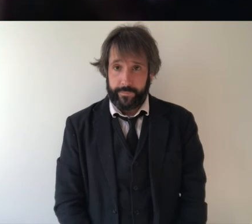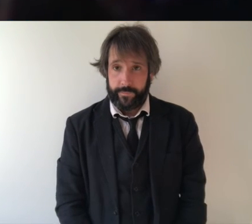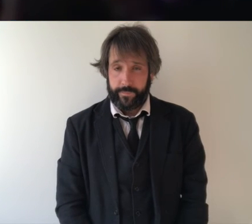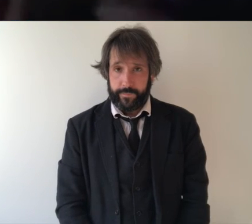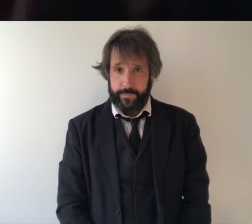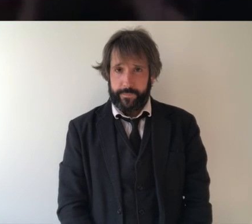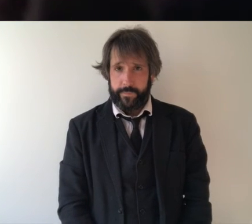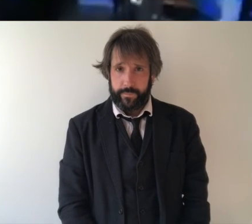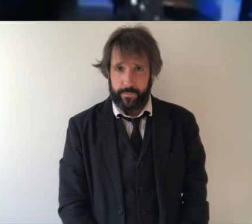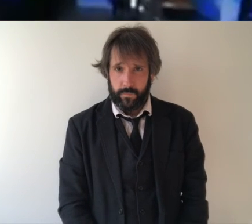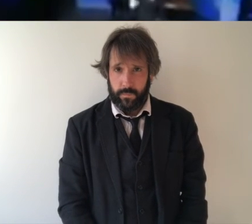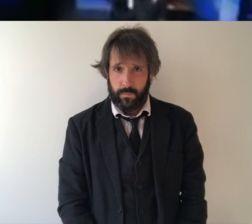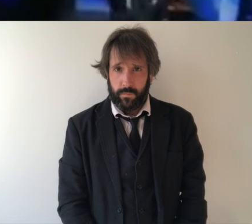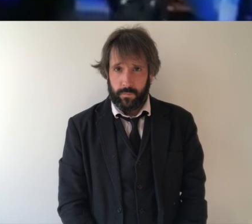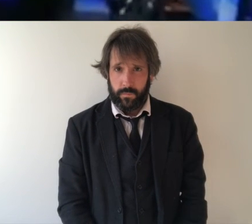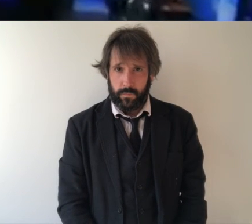Voilà.